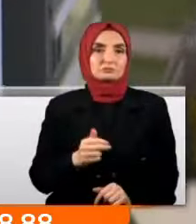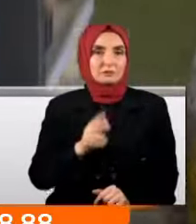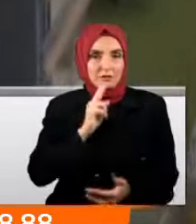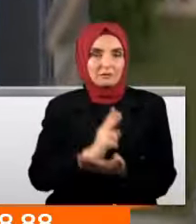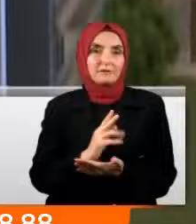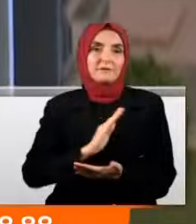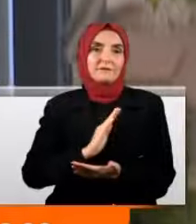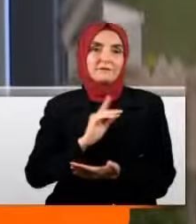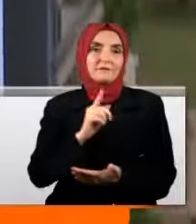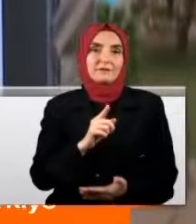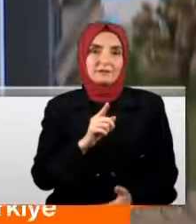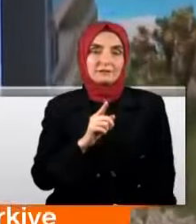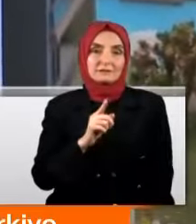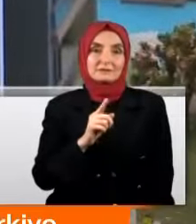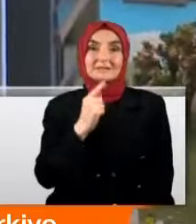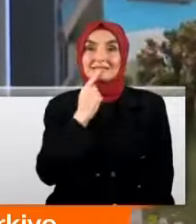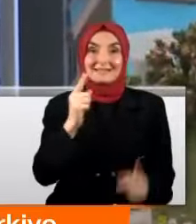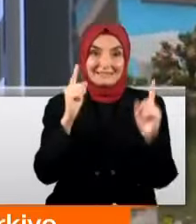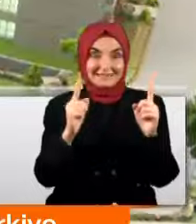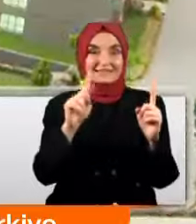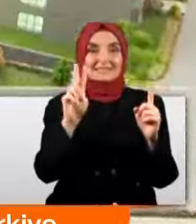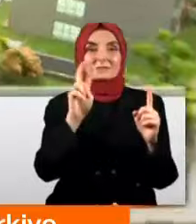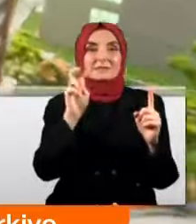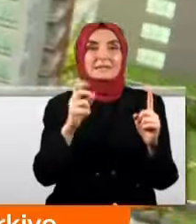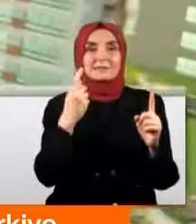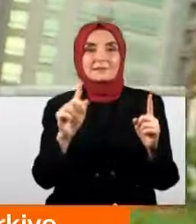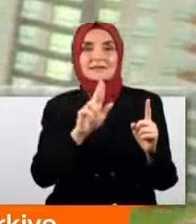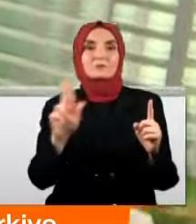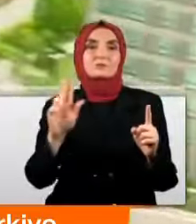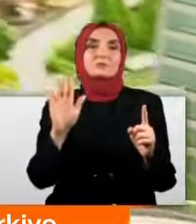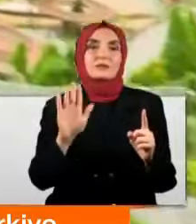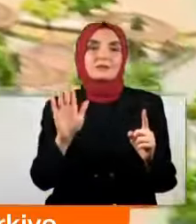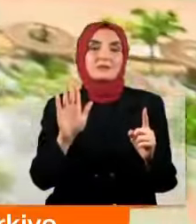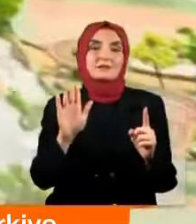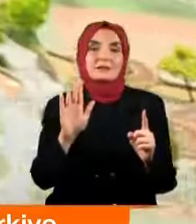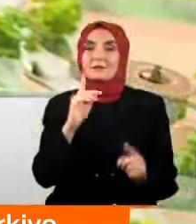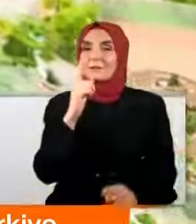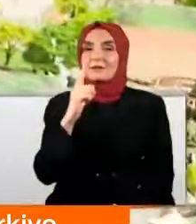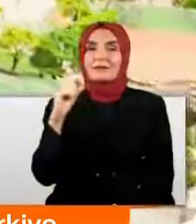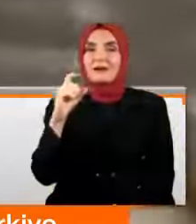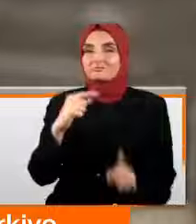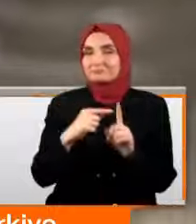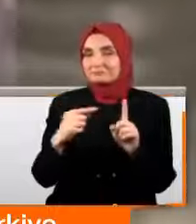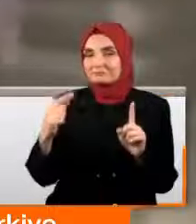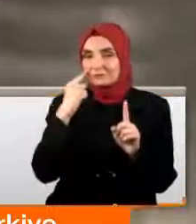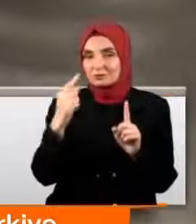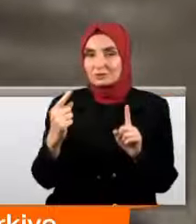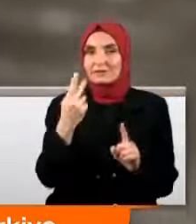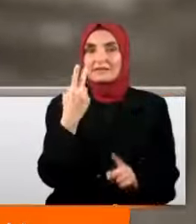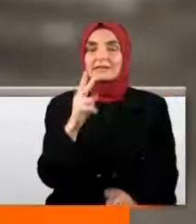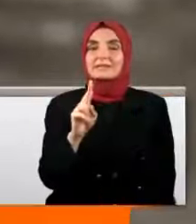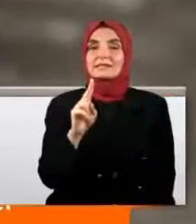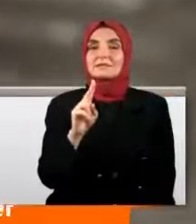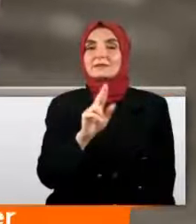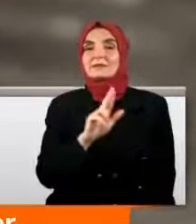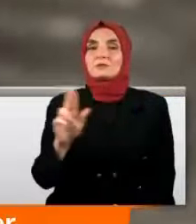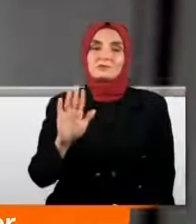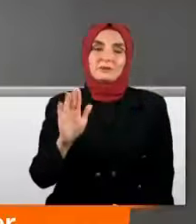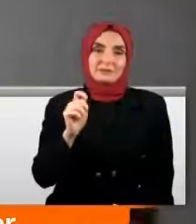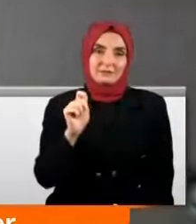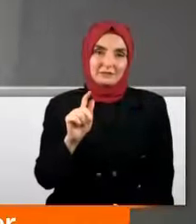sınır 28.250 lira, yani aylık 2.355 liraya denk geliyor. Kiracının ödediği aylık 1.800 liralık kira